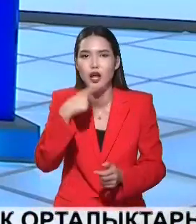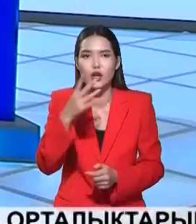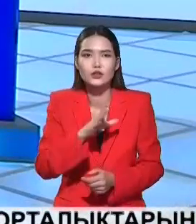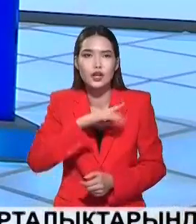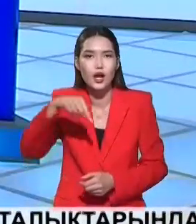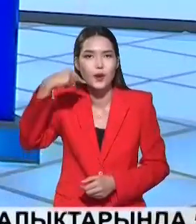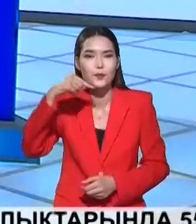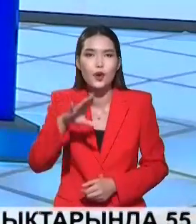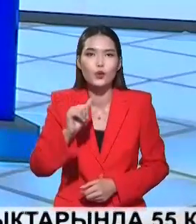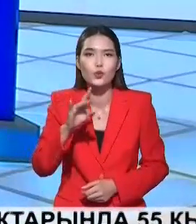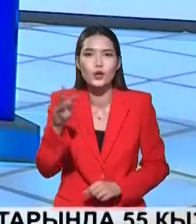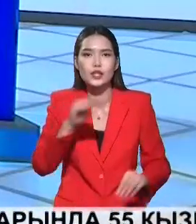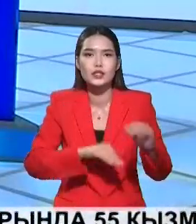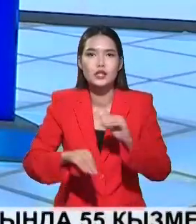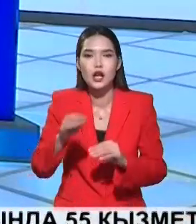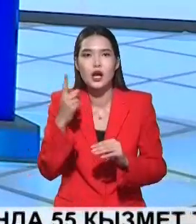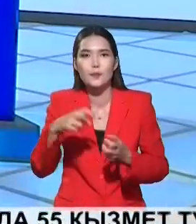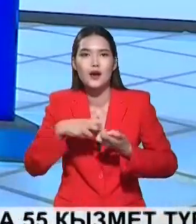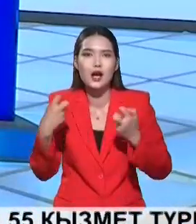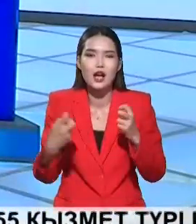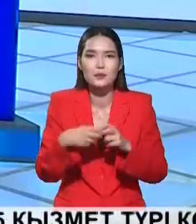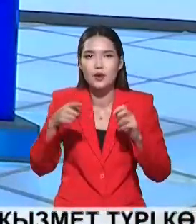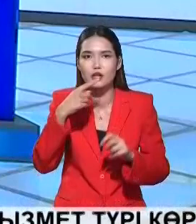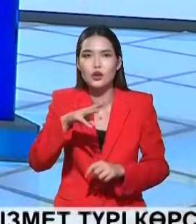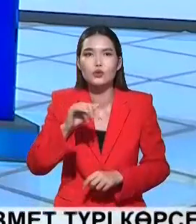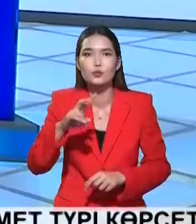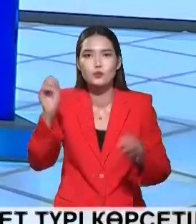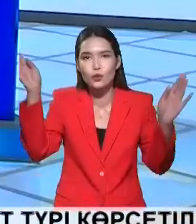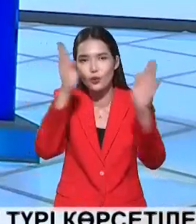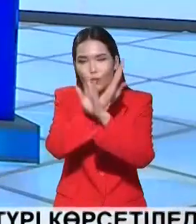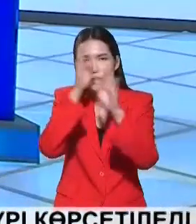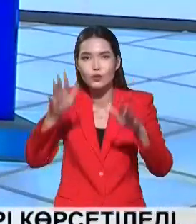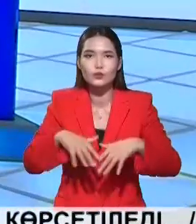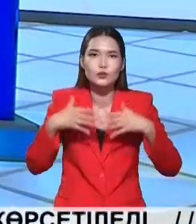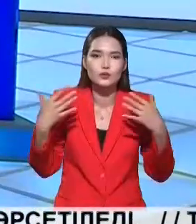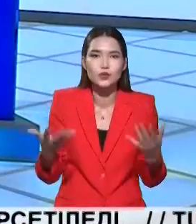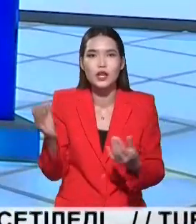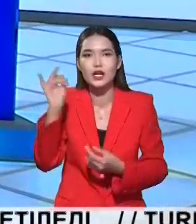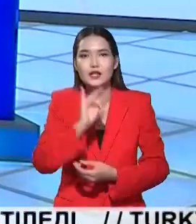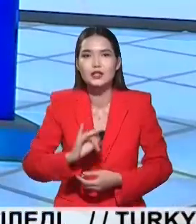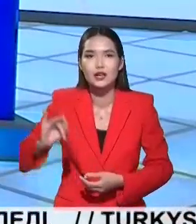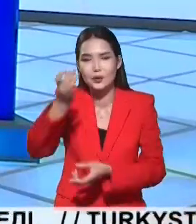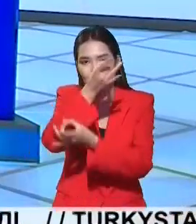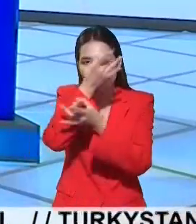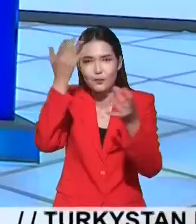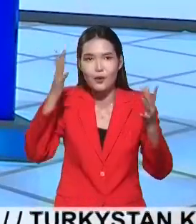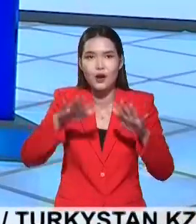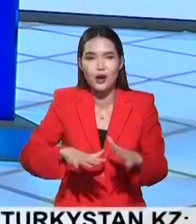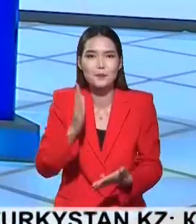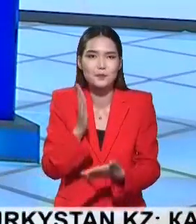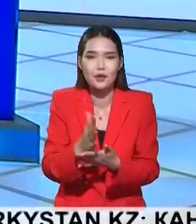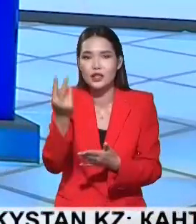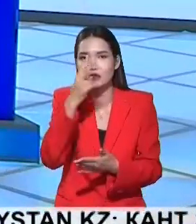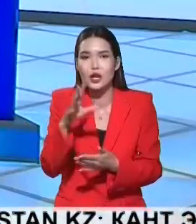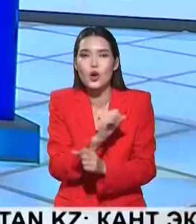Президент туризм саласында ақсап тұрған бір қатар мәселені атады. Тұмса табиғатымыз бен бай әрі бірегей тарихи мәдени мұрамыз бар екеніне